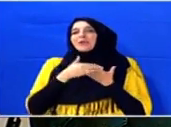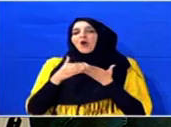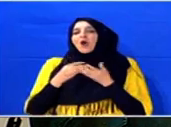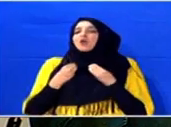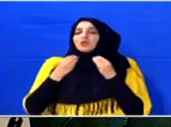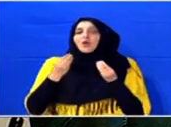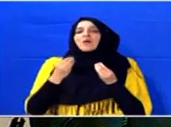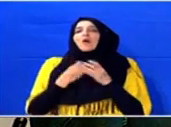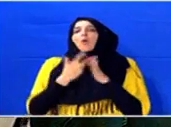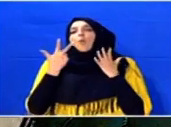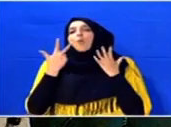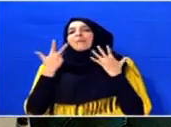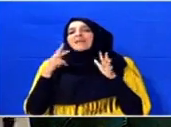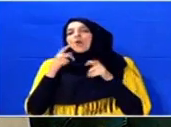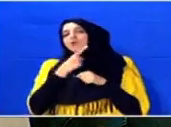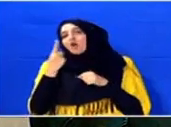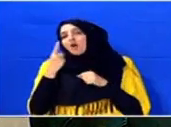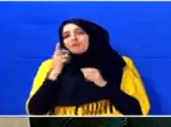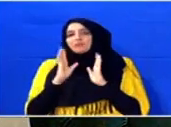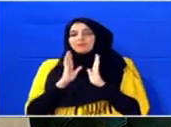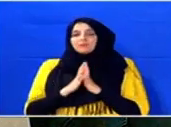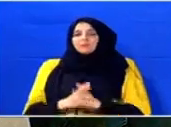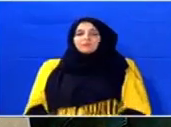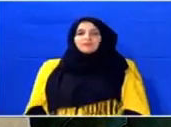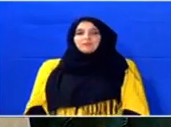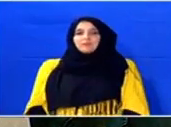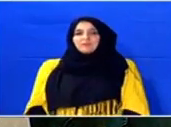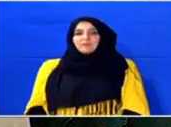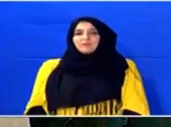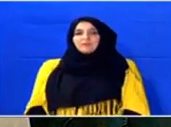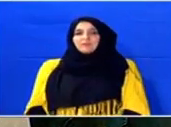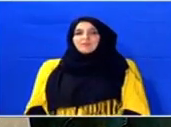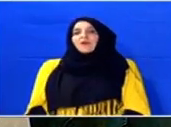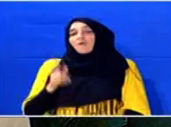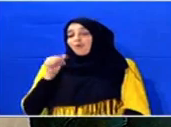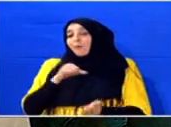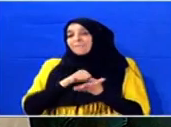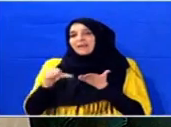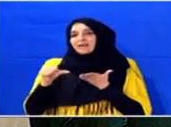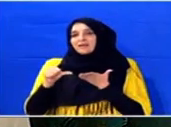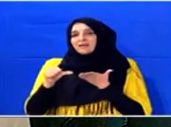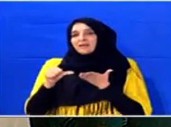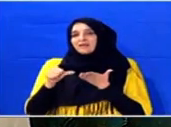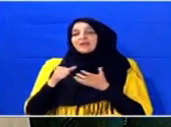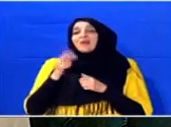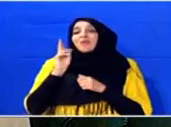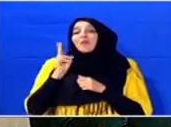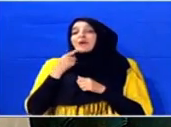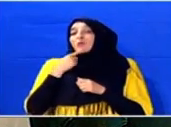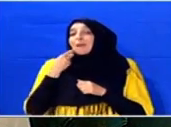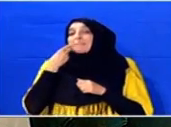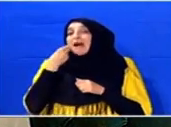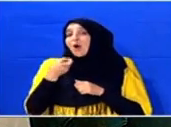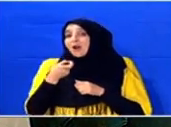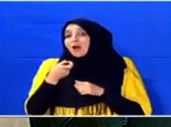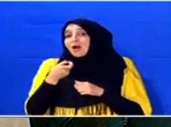ينقصوا لك من 10 ملايين لازم يتسدد لماذا لانه الكلمه اللي كانت بينك